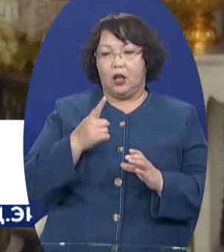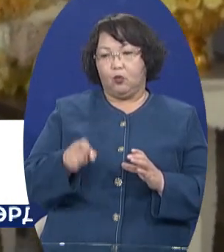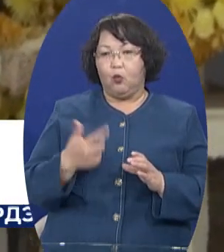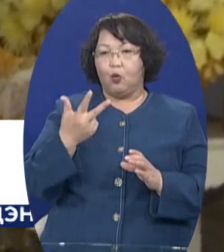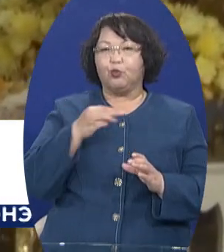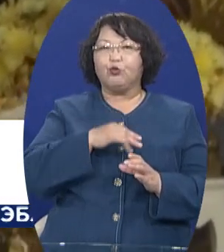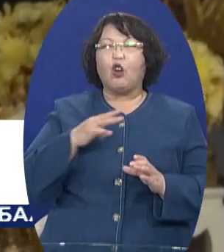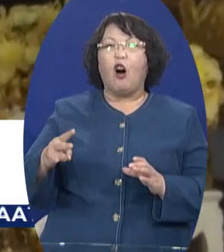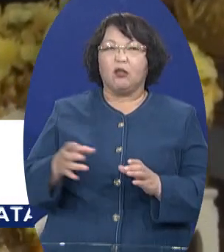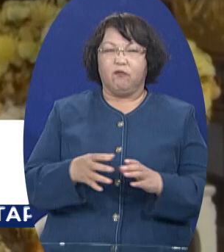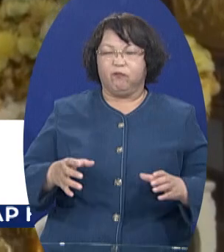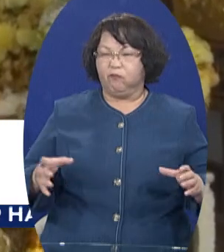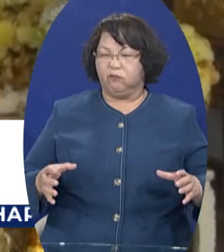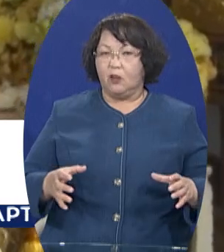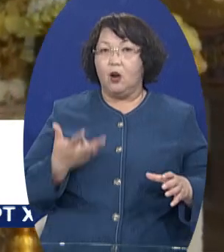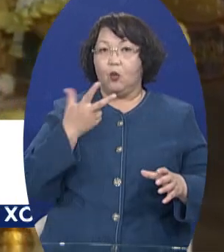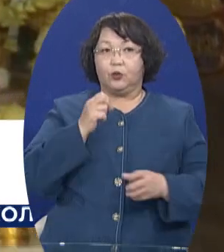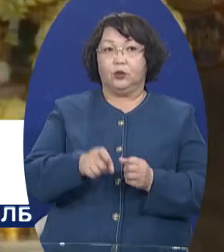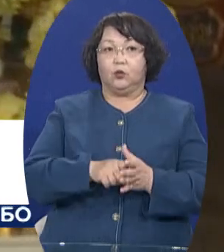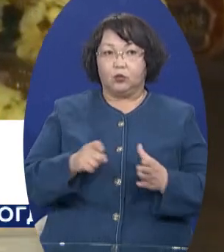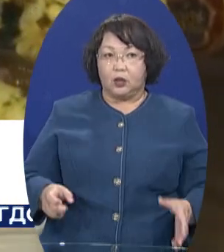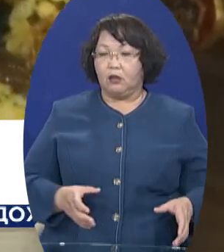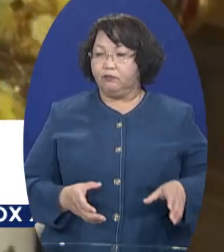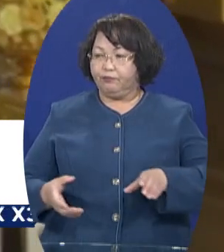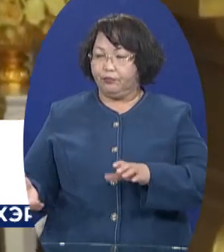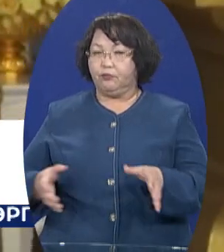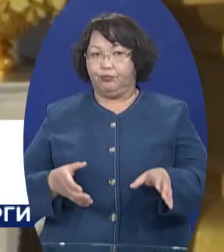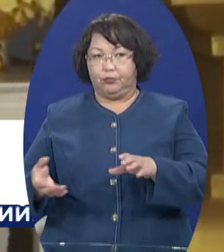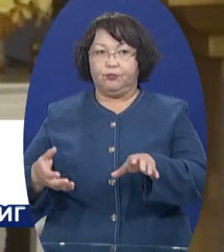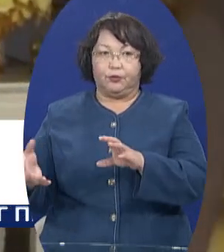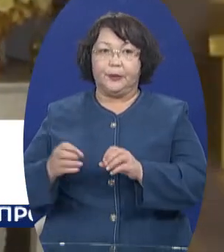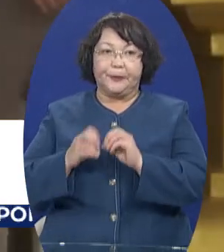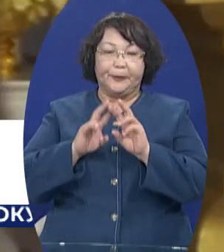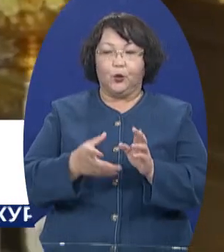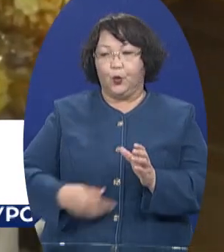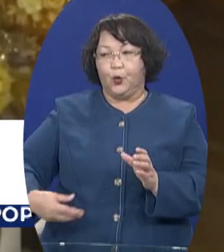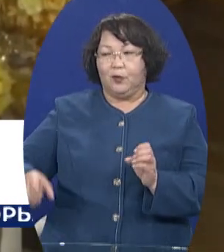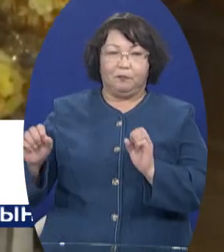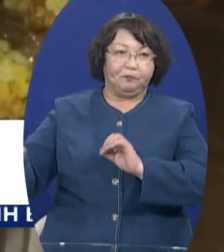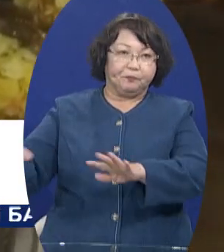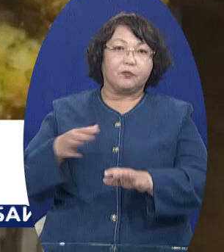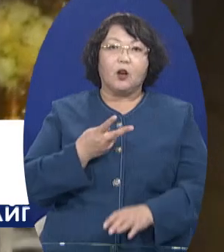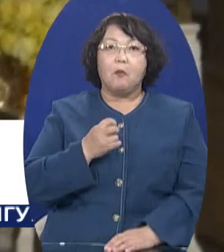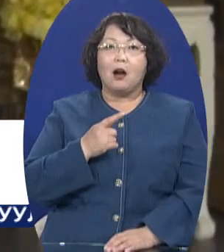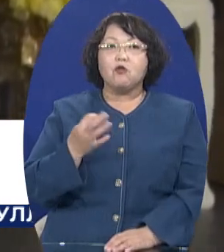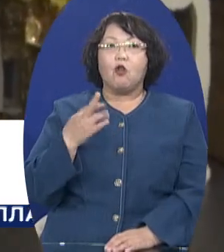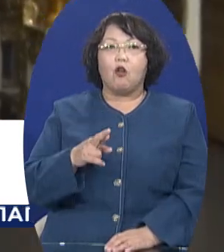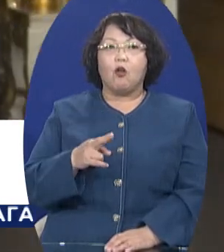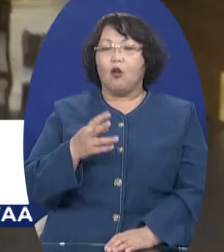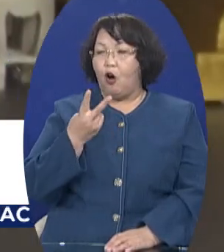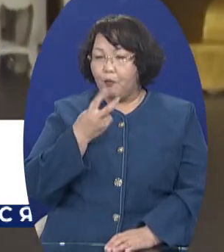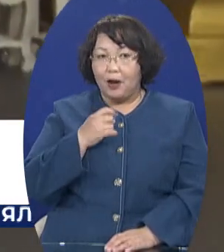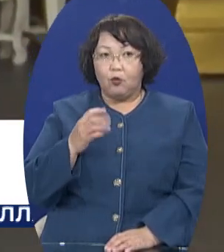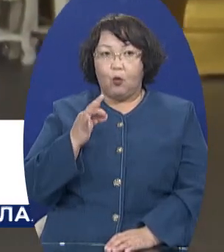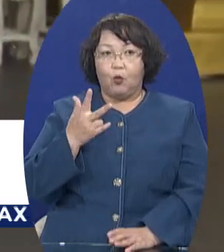Эдгээрийг далайд асгах ажил 30-аад жилийн турш үргэлжилнэ гэдгийг мөн мэдээлдэг. За эргэн сануулхад 2011 оны 3-р сарын 11-ний өдөр